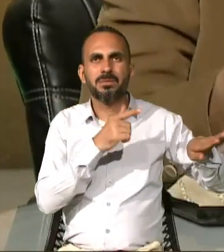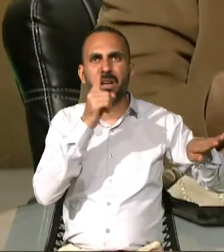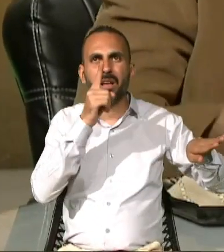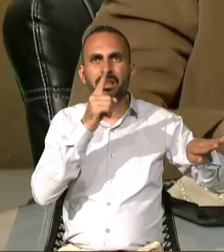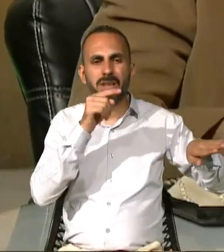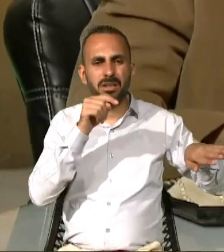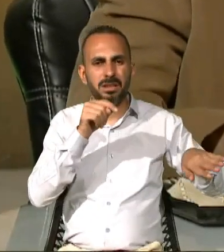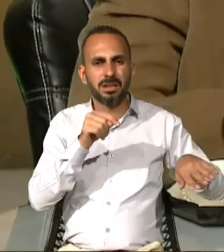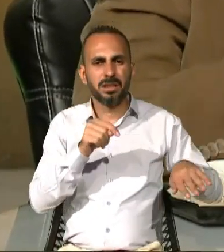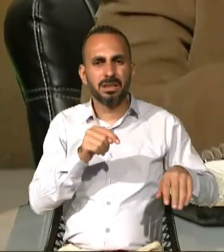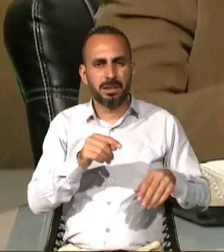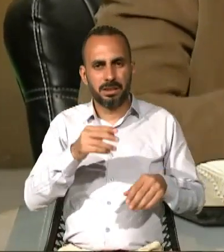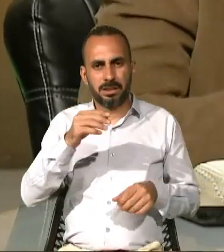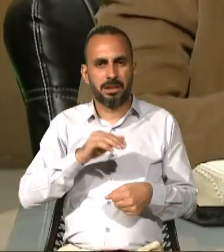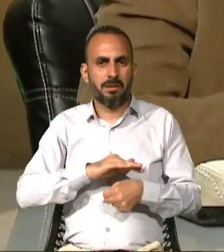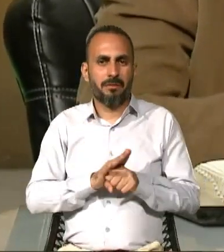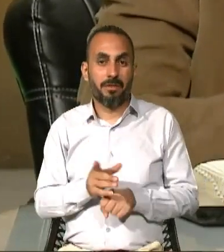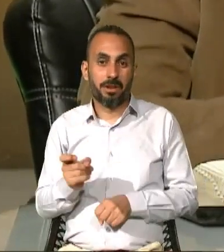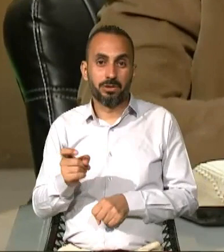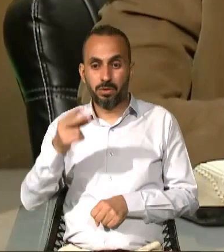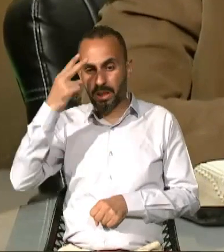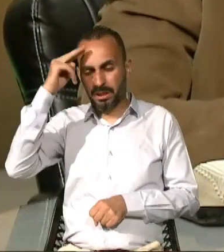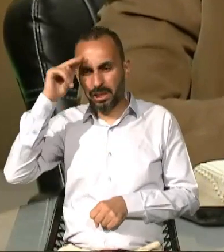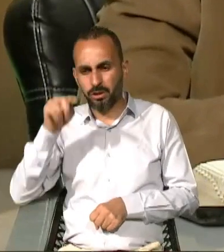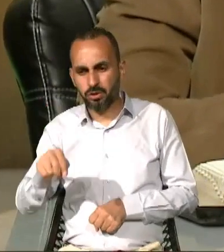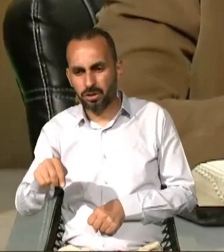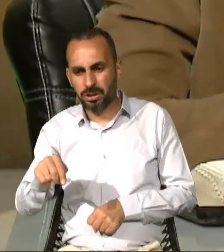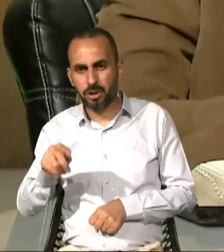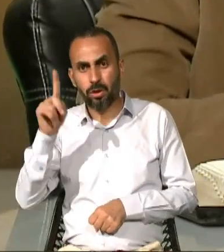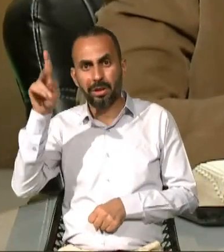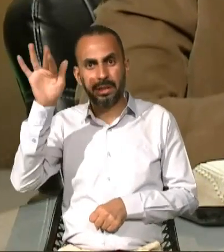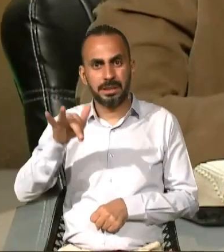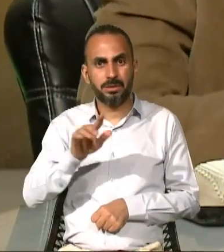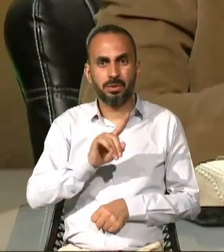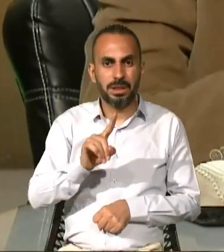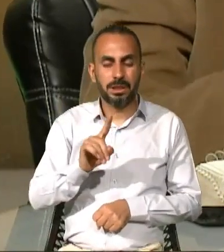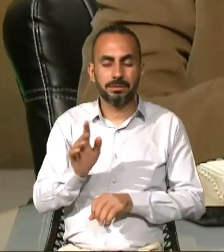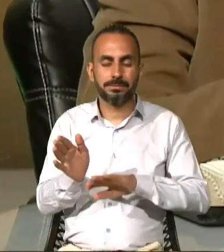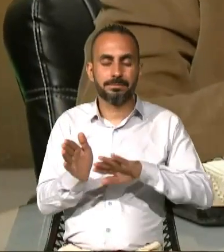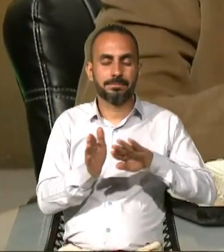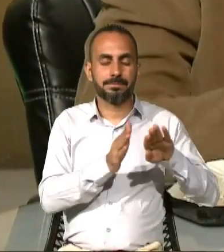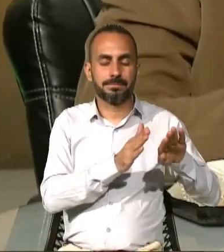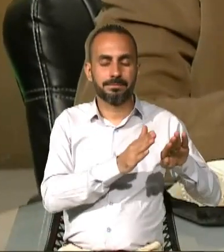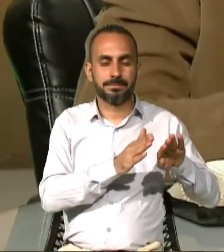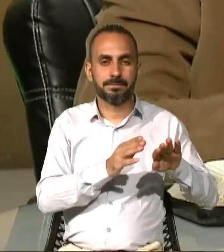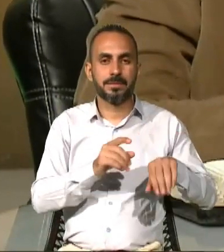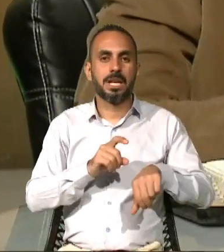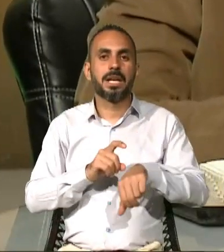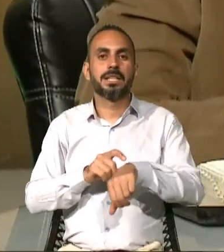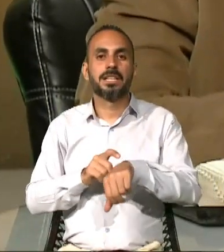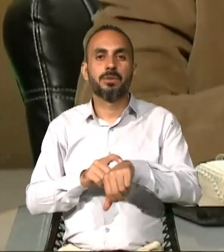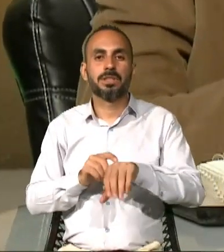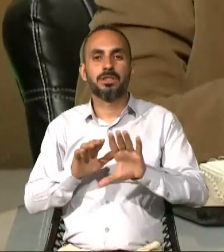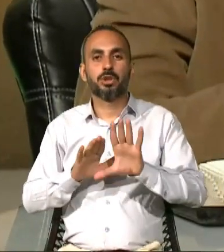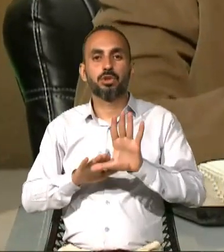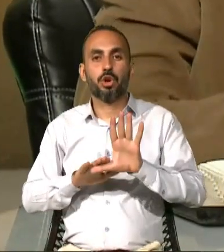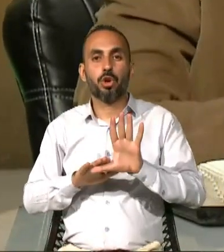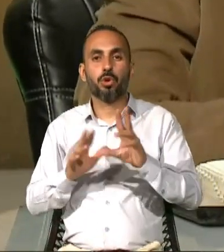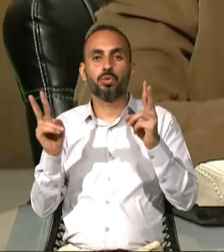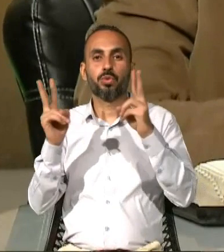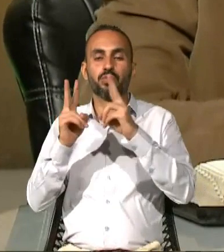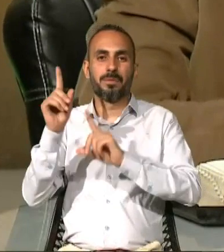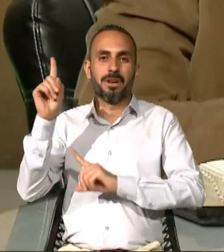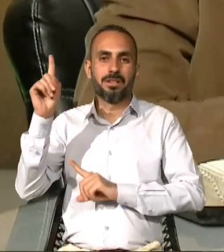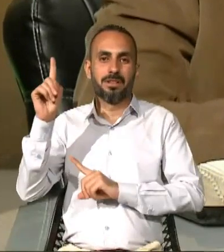وقت في الدنيا تهدى فيه قدام الرب وتعرف مشيئة الرب في حياتك، تهدى فيه قدام الكلمة وتاخد نور جديد، تهدى فيه مع